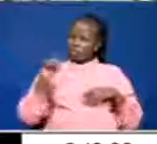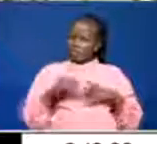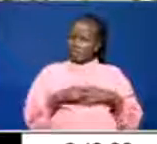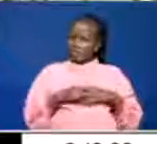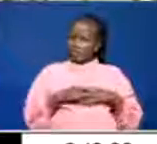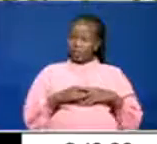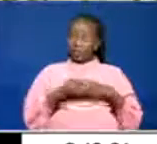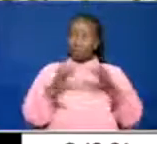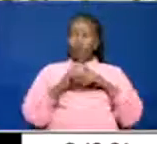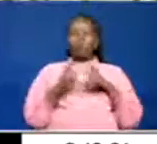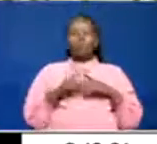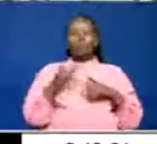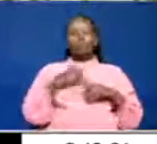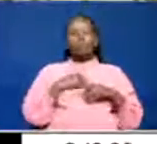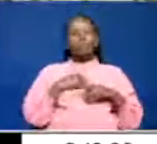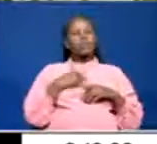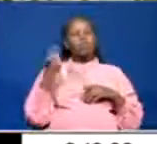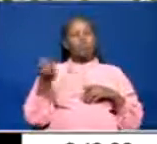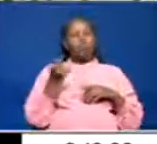Ile kitu mimi nawauliza wabunge wetu,